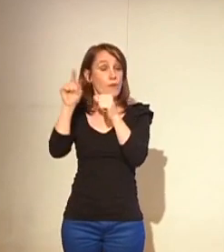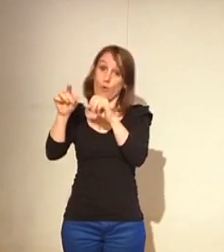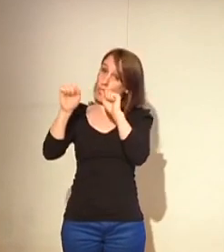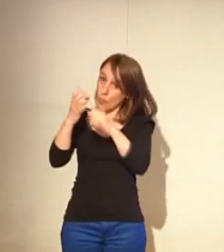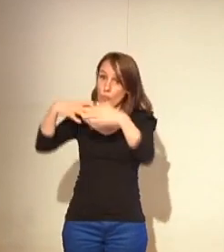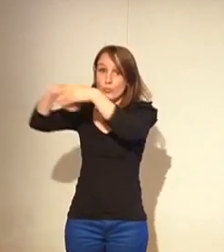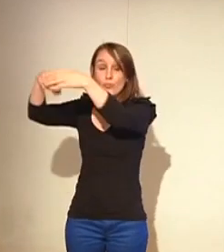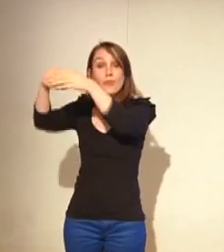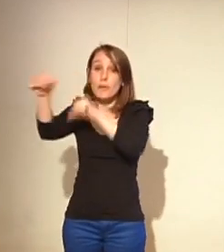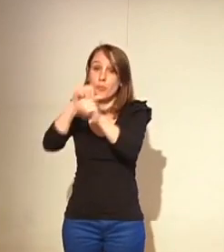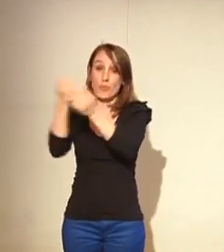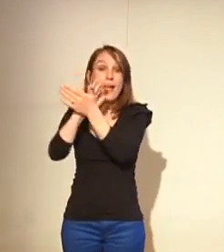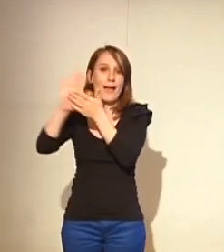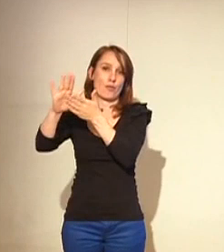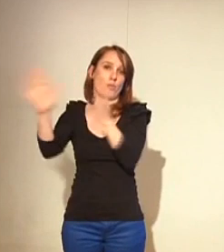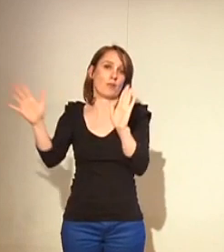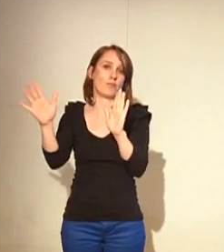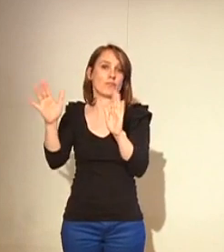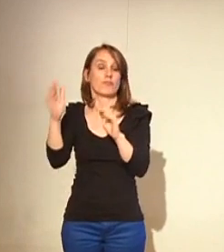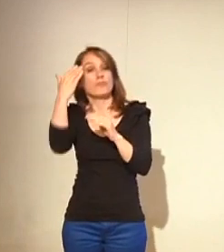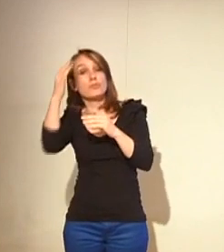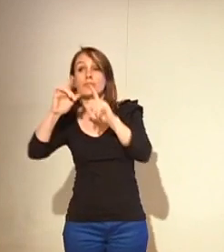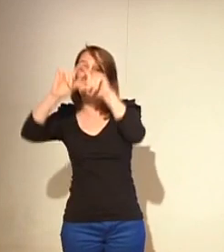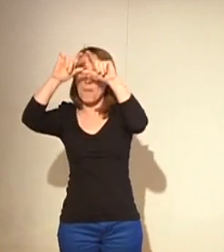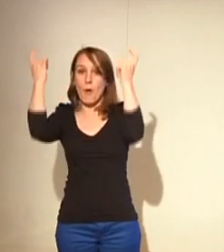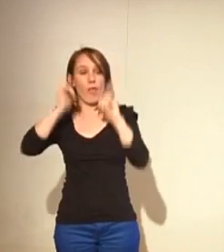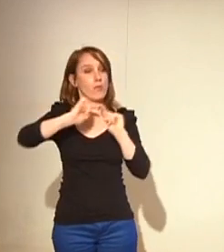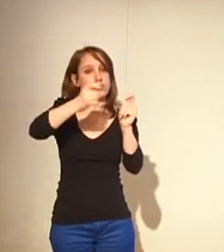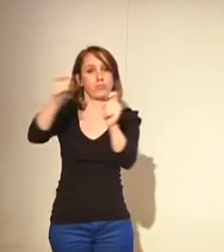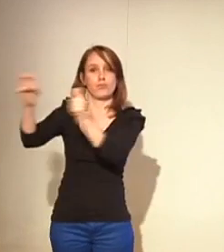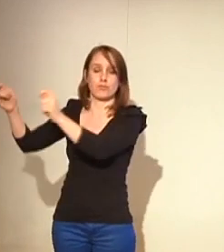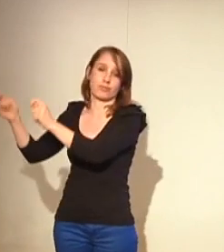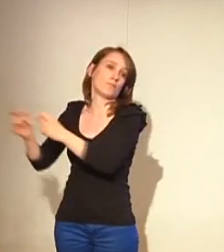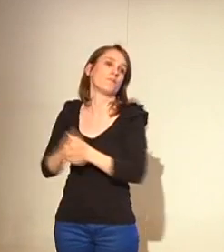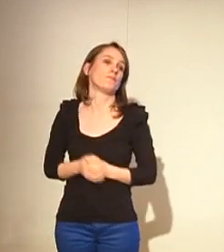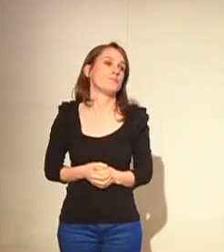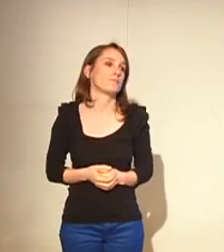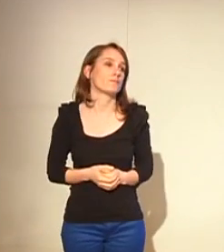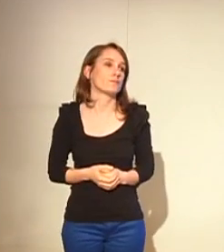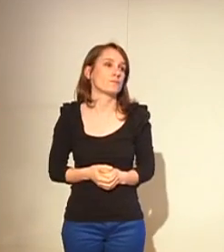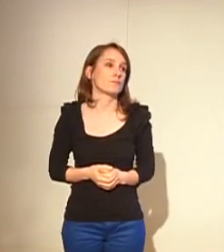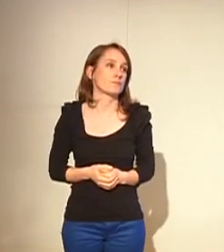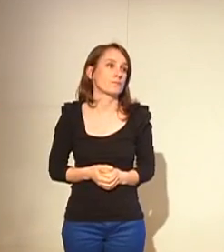gratuit les mandats qui leur pourrai leur être délégués par le président ou le conseil d'administration de cette